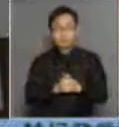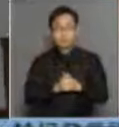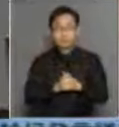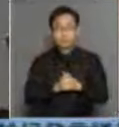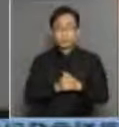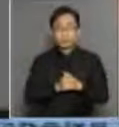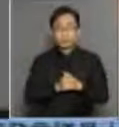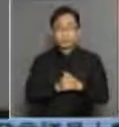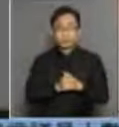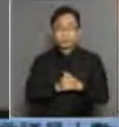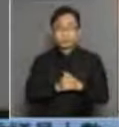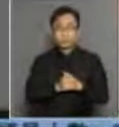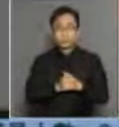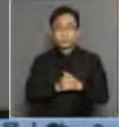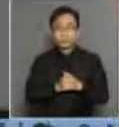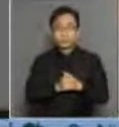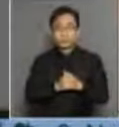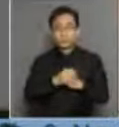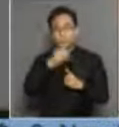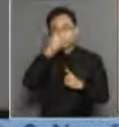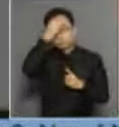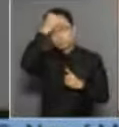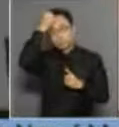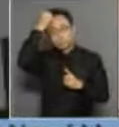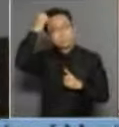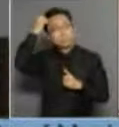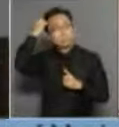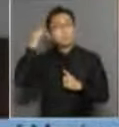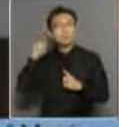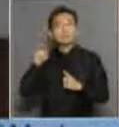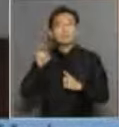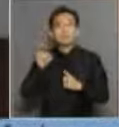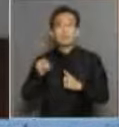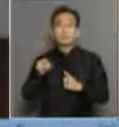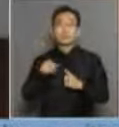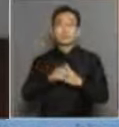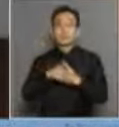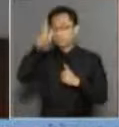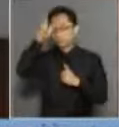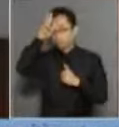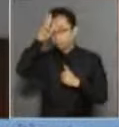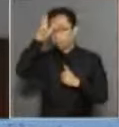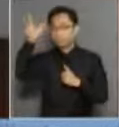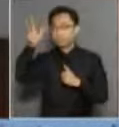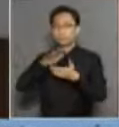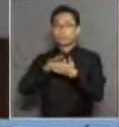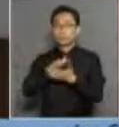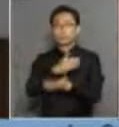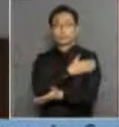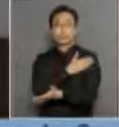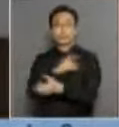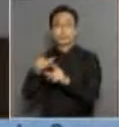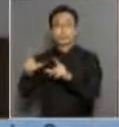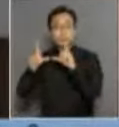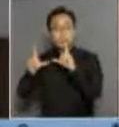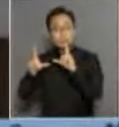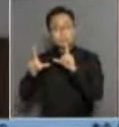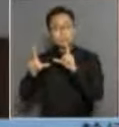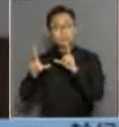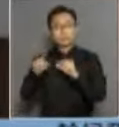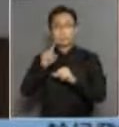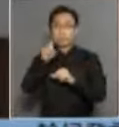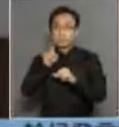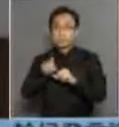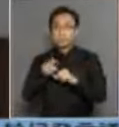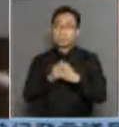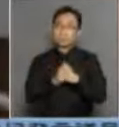咁嘅職級嘅即公務員去答一個咁嘅問題，咁我就真係好難期待佢答